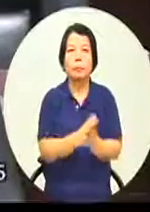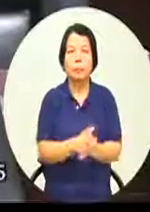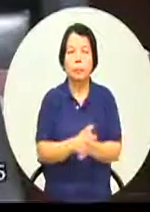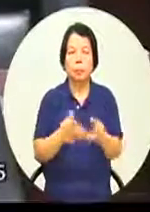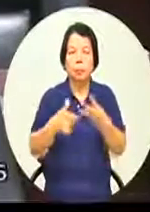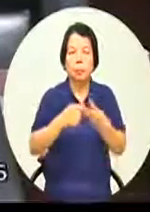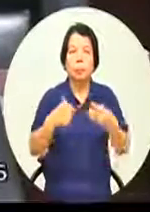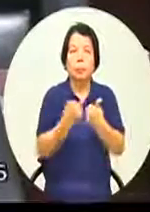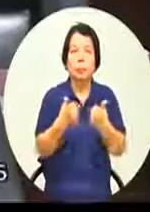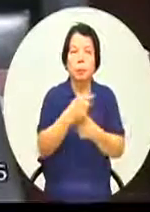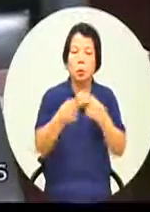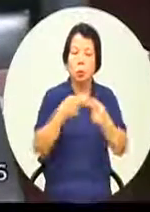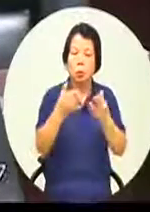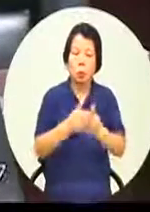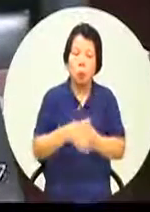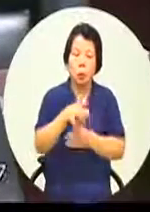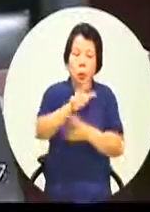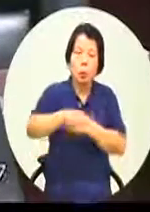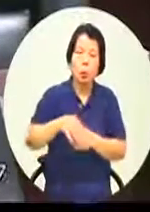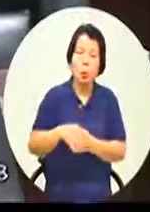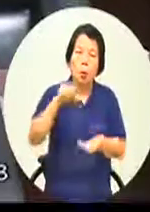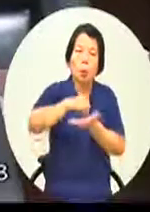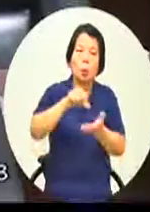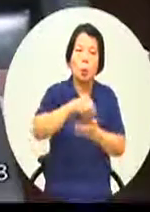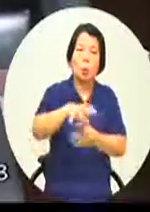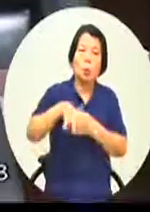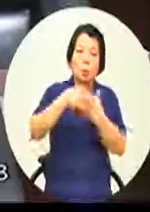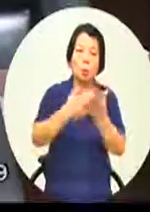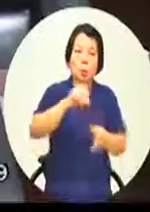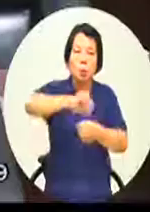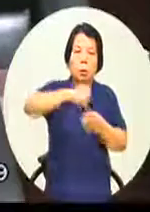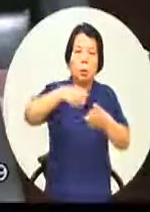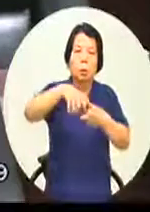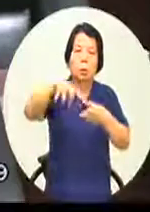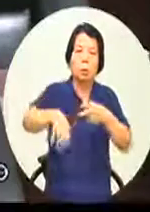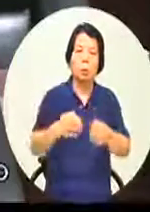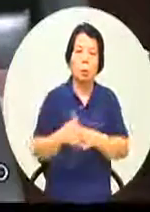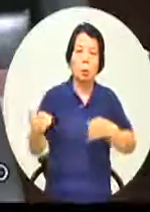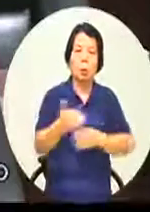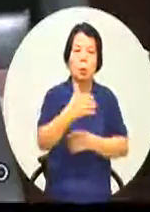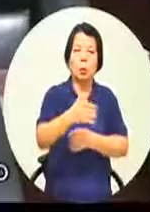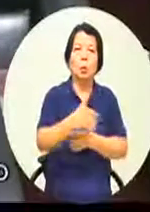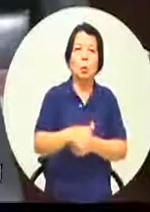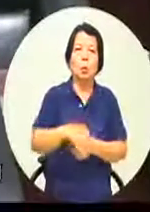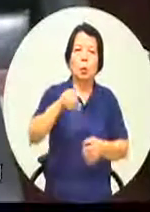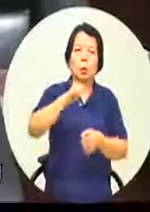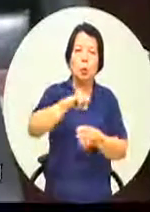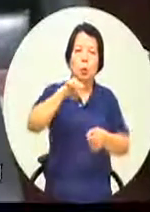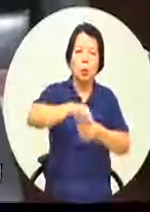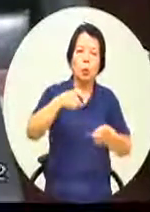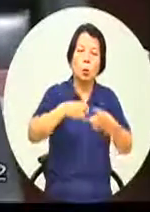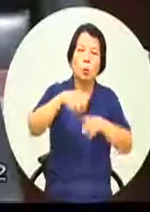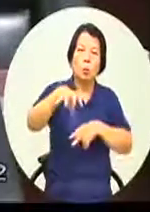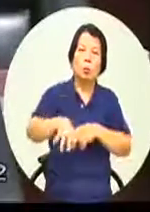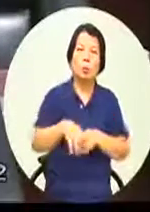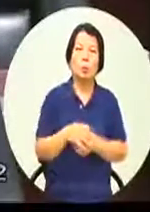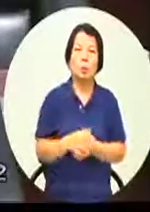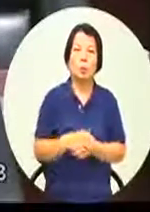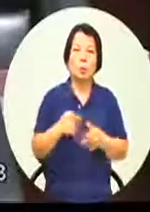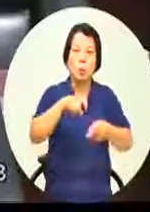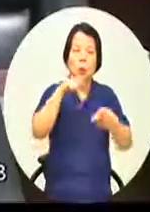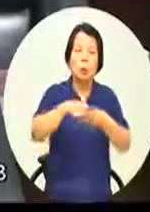去把我们的农产品，甚至是农产加工品，甚至水产品，吼，海洋局的水产加工品等等，如